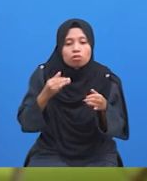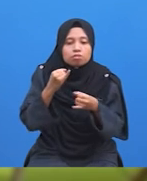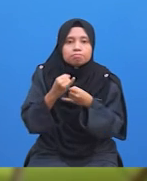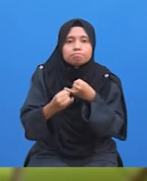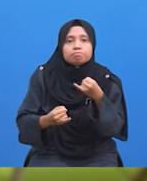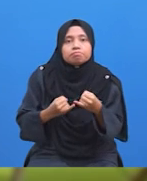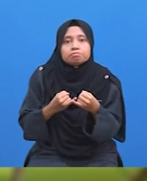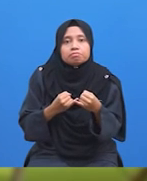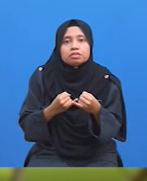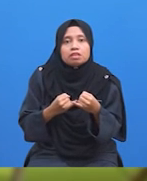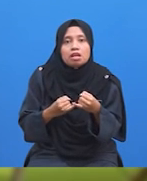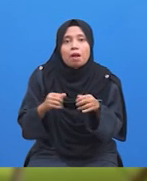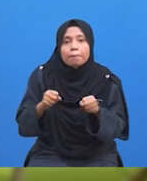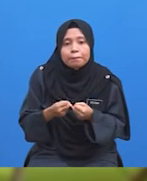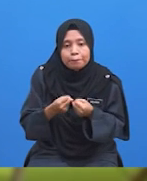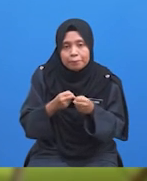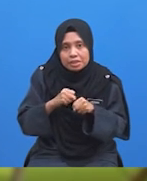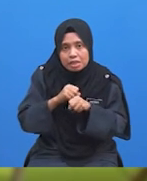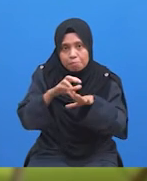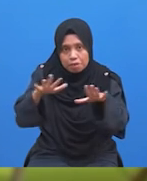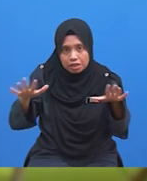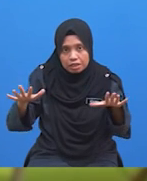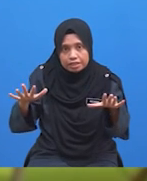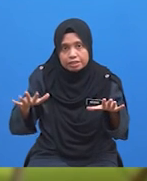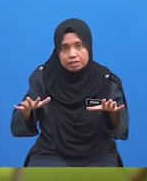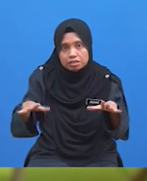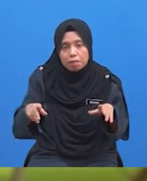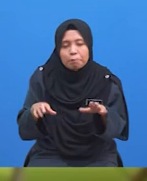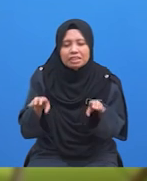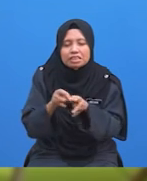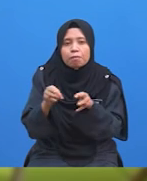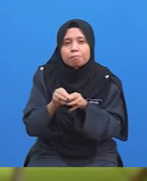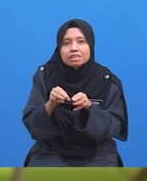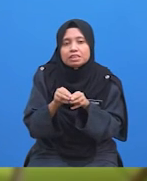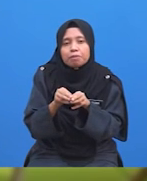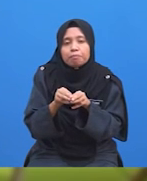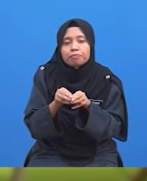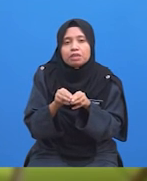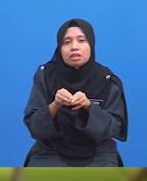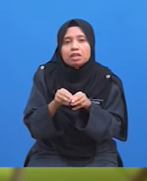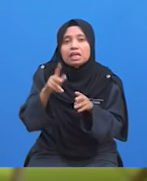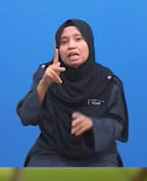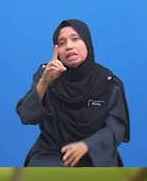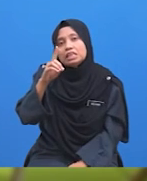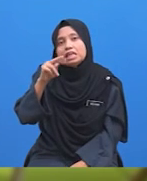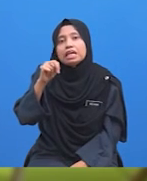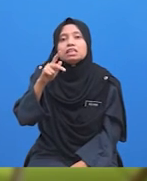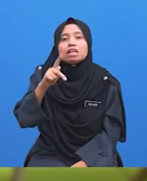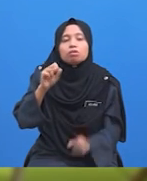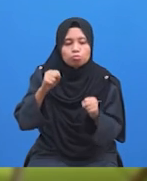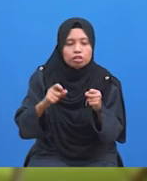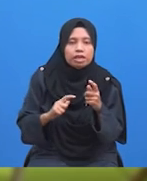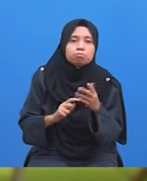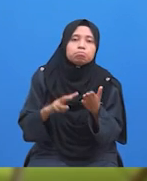buruh asing perkembangan ekonomi dalam pelbagai sektor menyebabkan caddy engkel negara